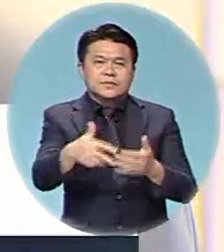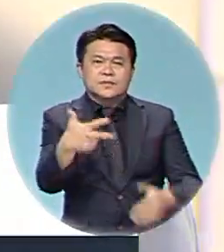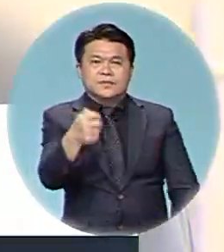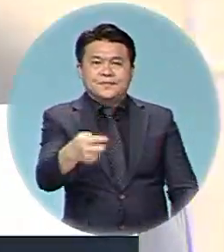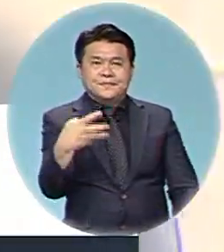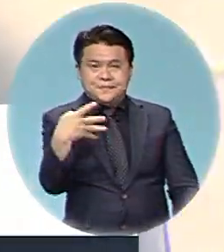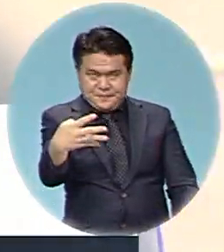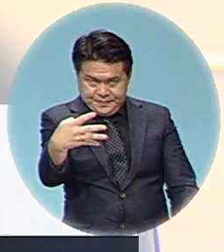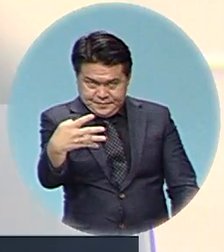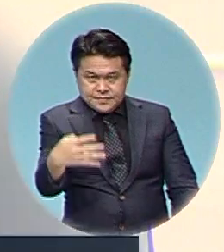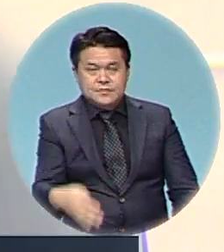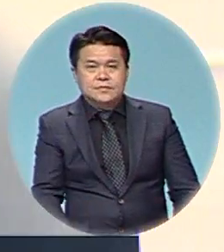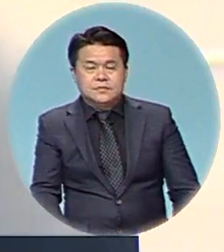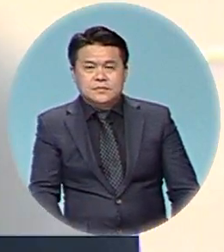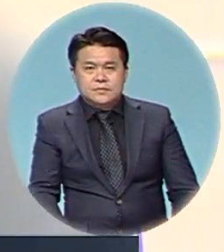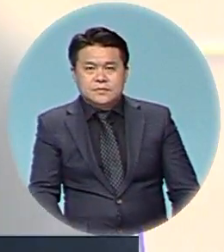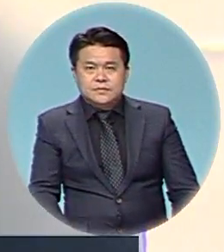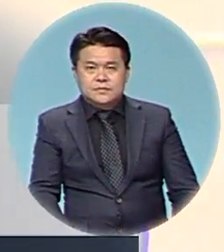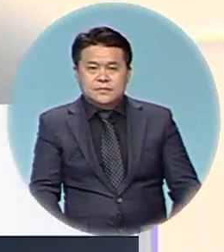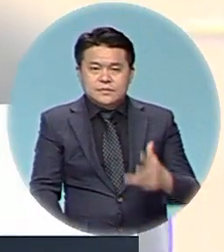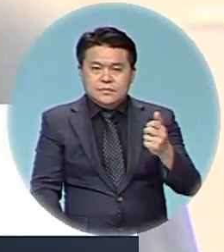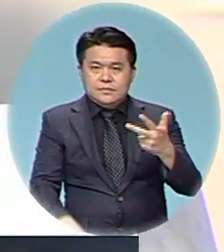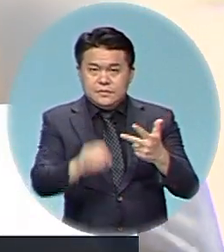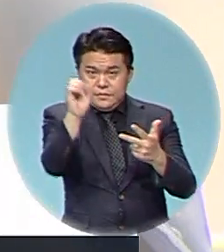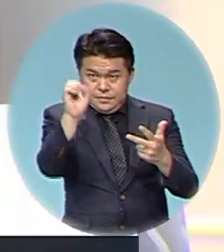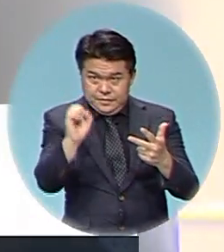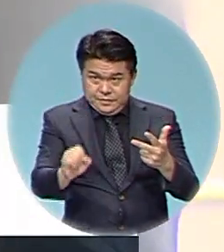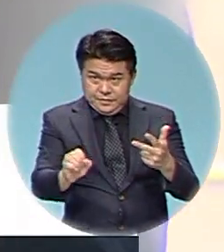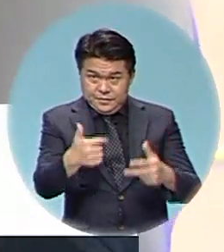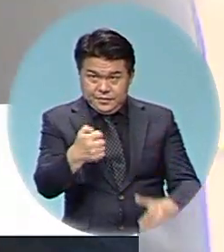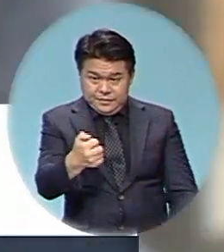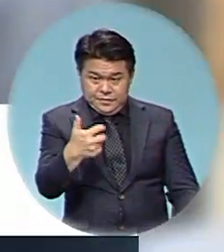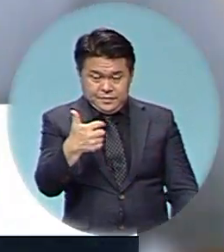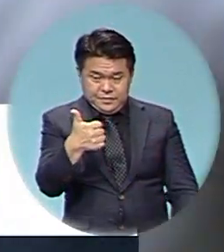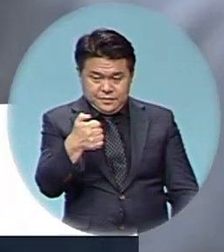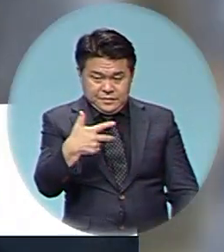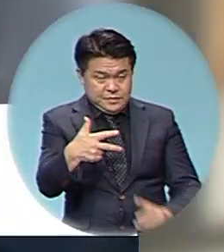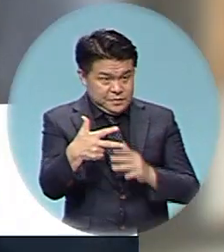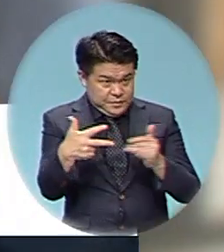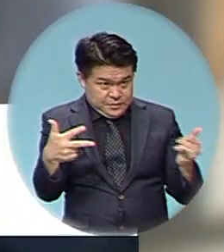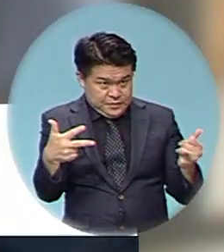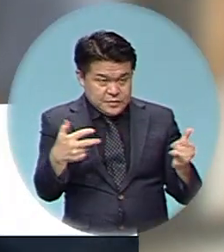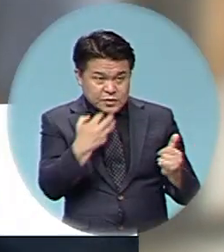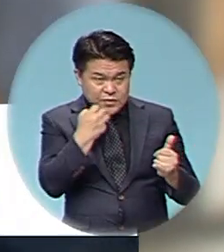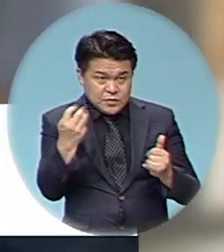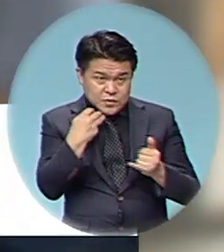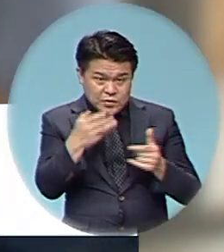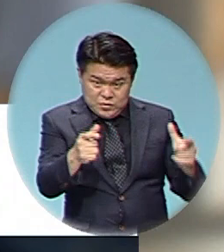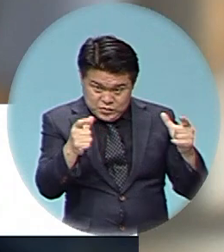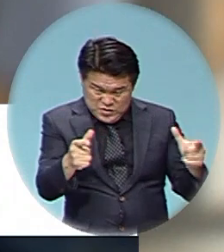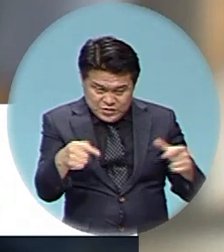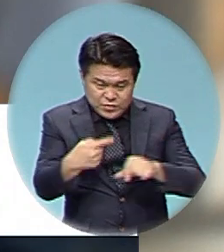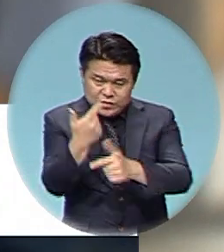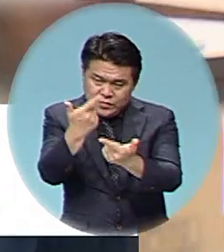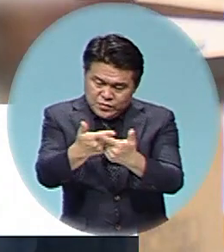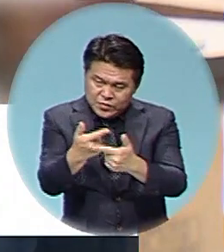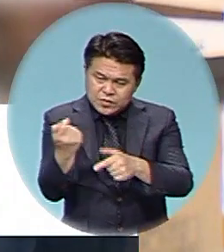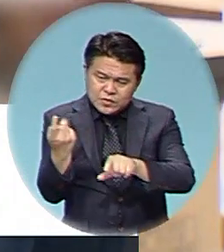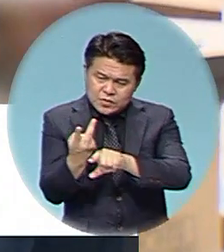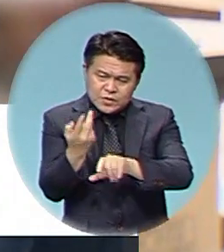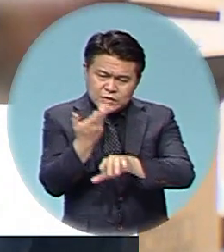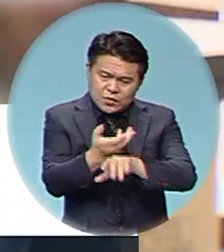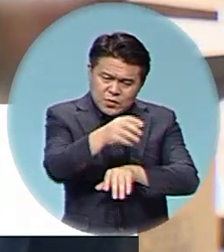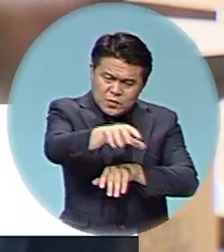교육부가 밝혔습니다. 전체의 77%인 57명은 서울 경기에 집중됐고 그 외 부산을 비롯한 여러